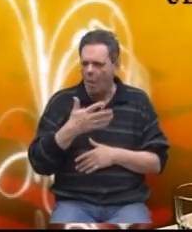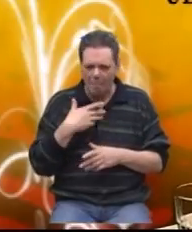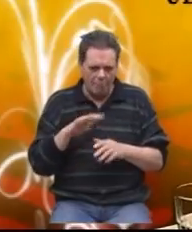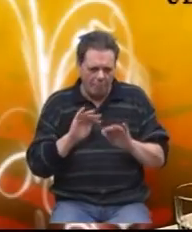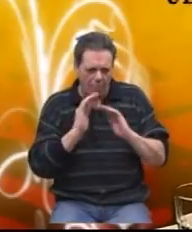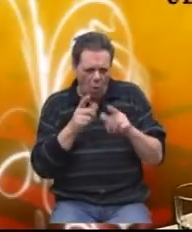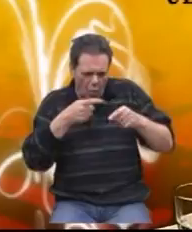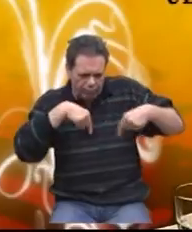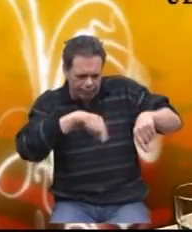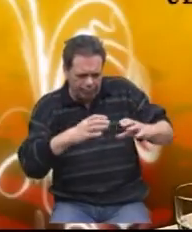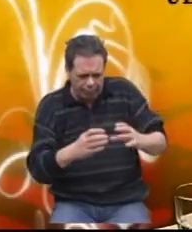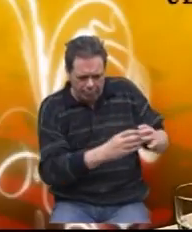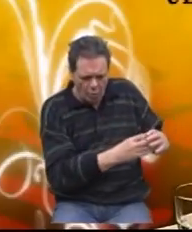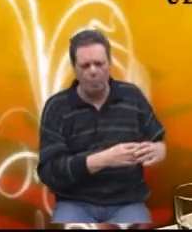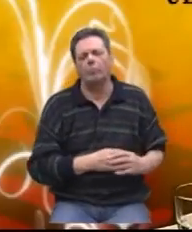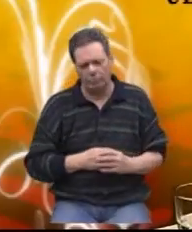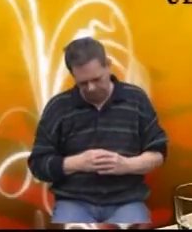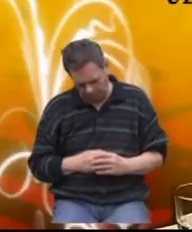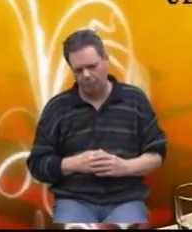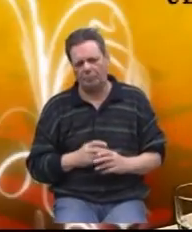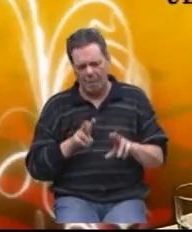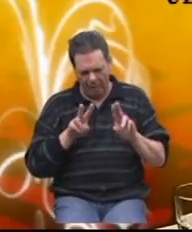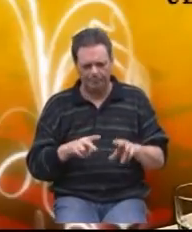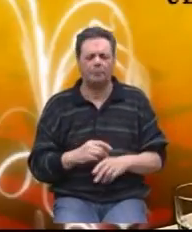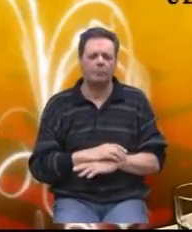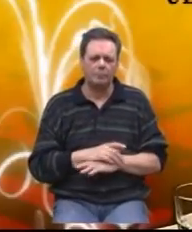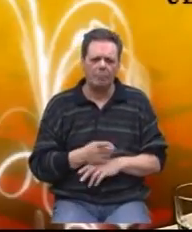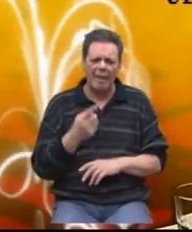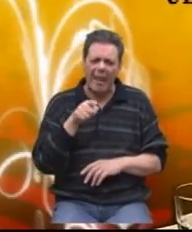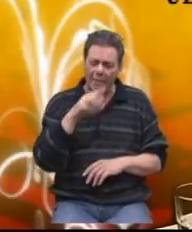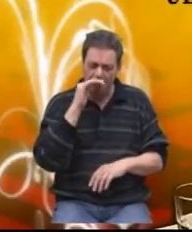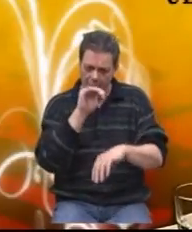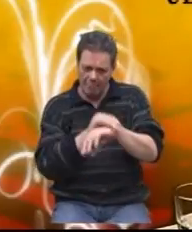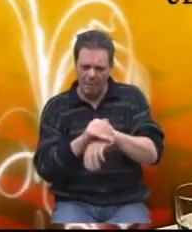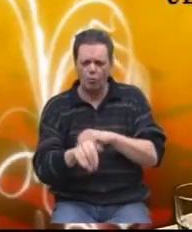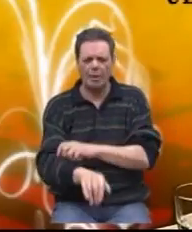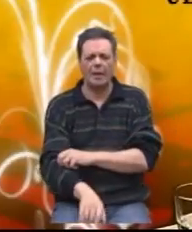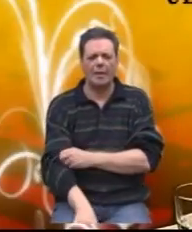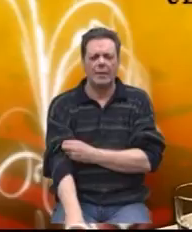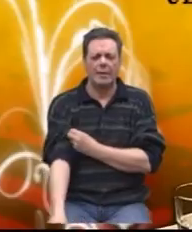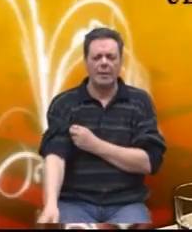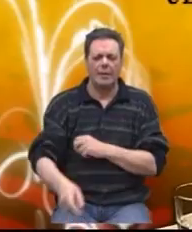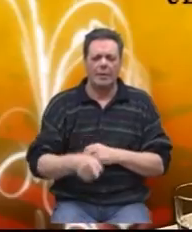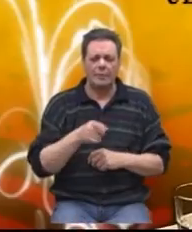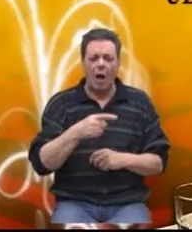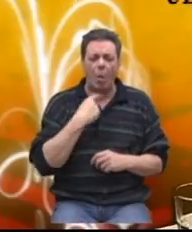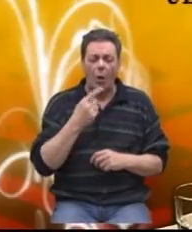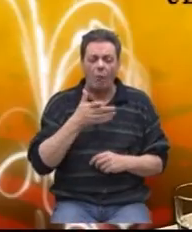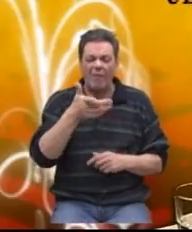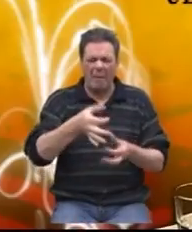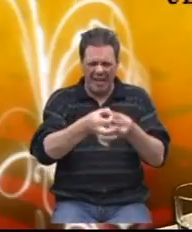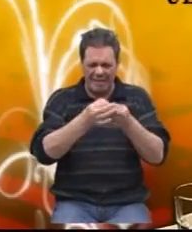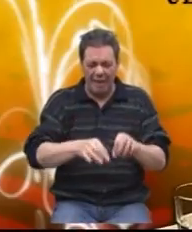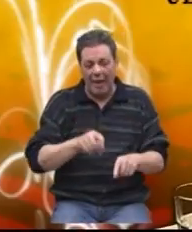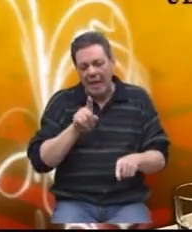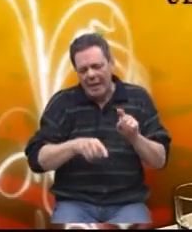sebe? Tako. Znači, samo može govoriti o sebi. Je li vi primjećujete da on govori vama sve